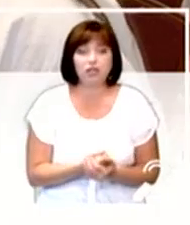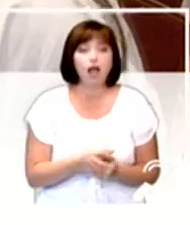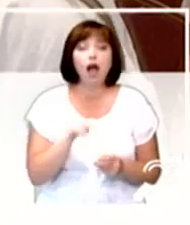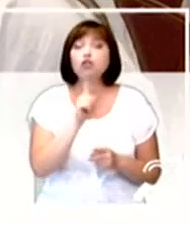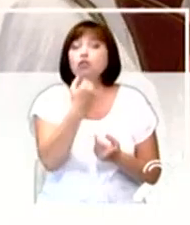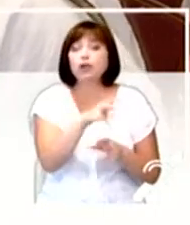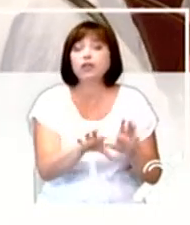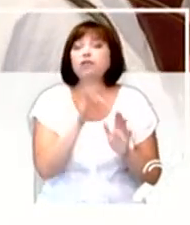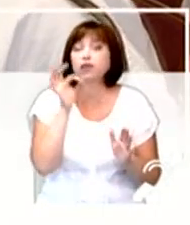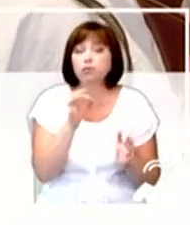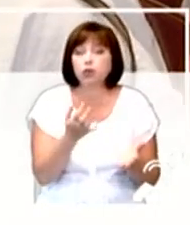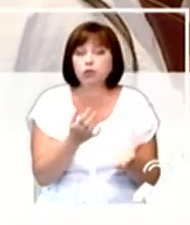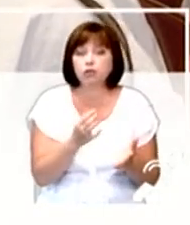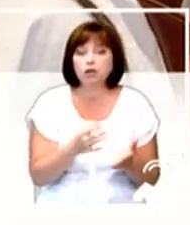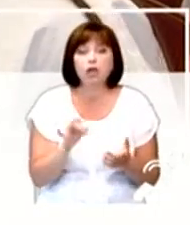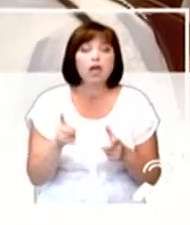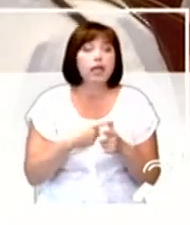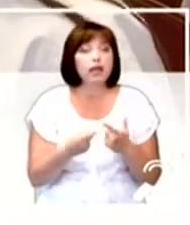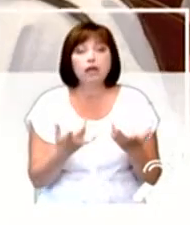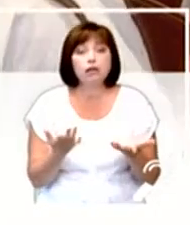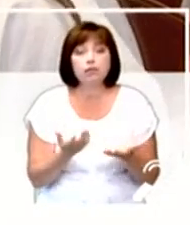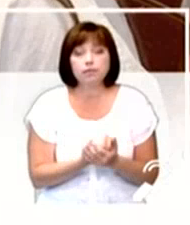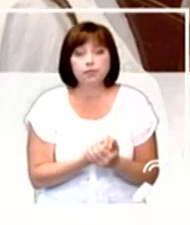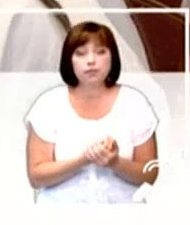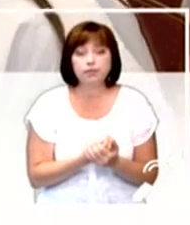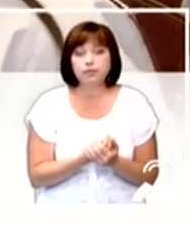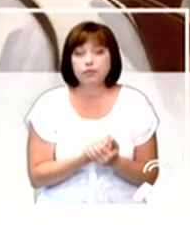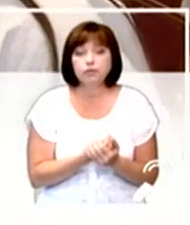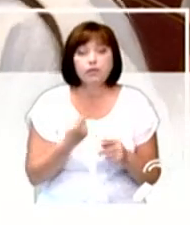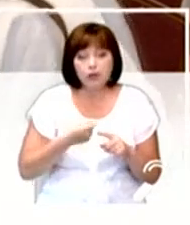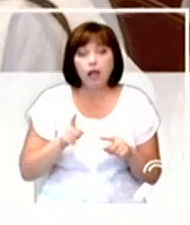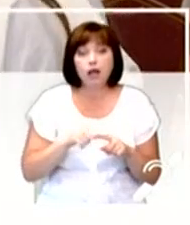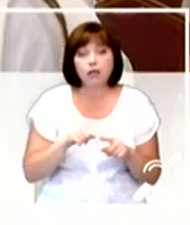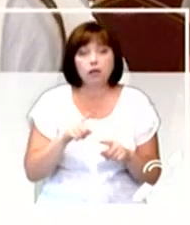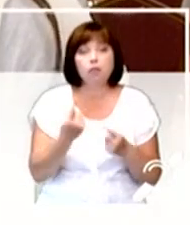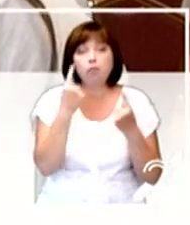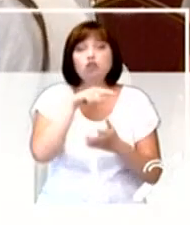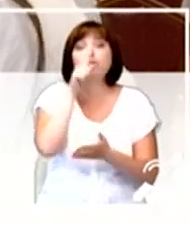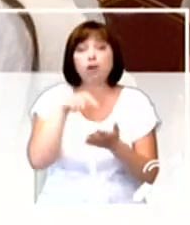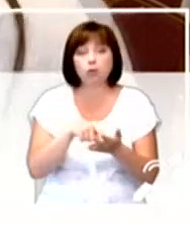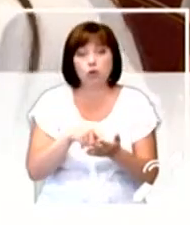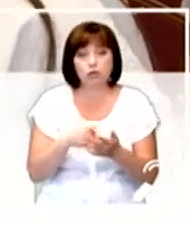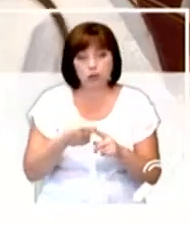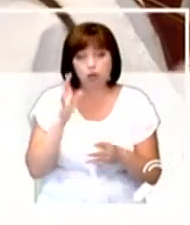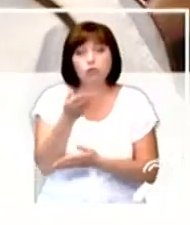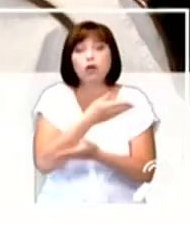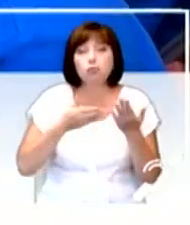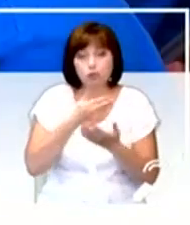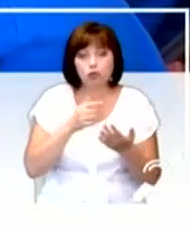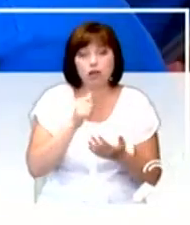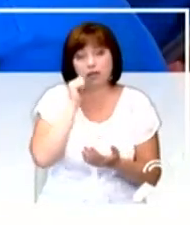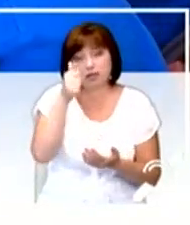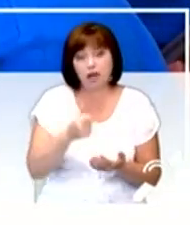sau așteptăm și implicăm așa sporadic cum se primește. Asta și e o întrebare care o să fie discutată în următoarele